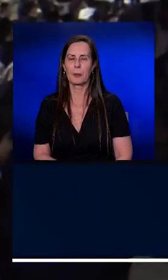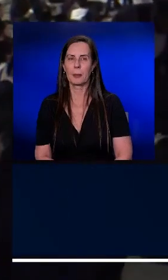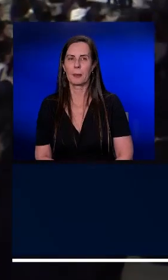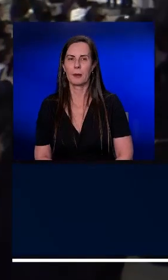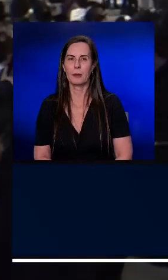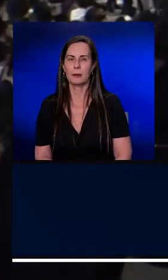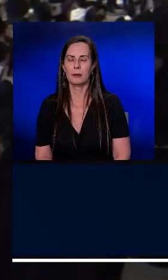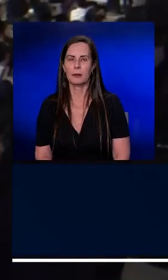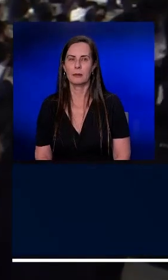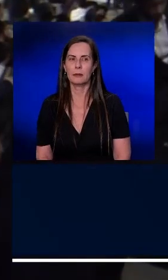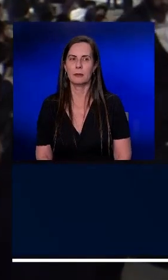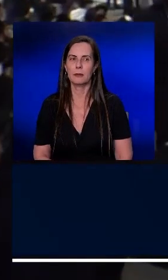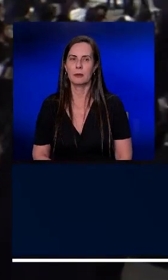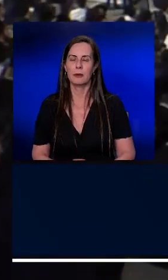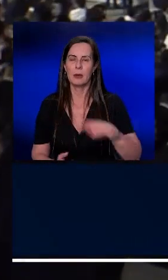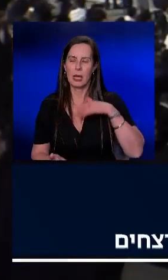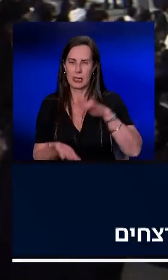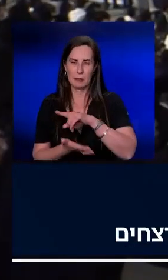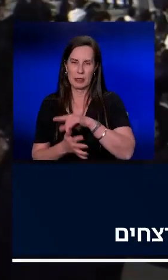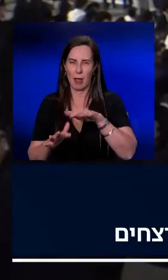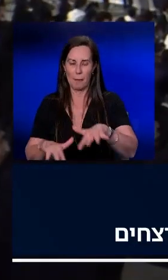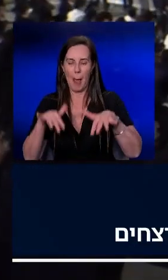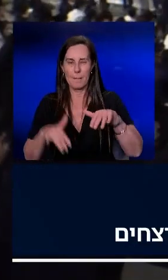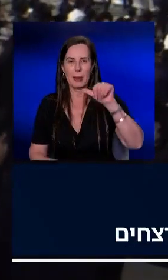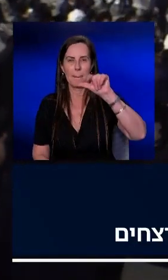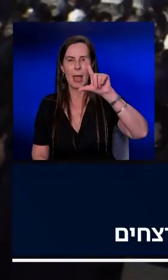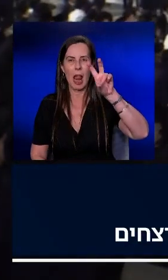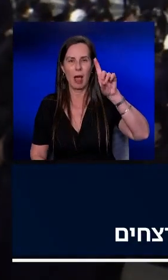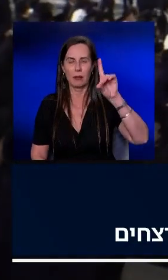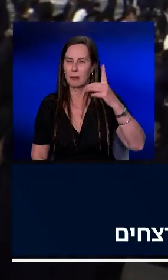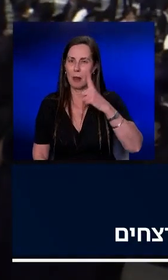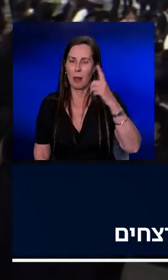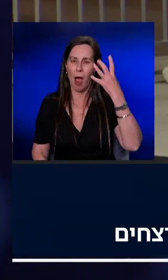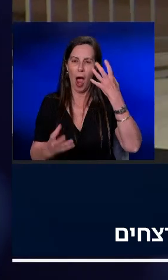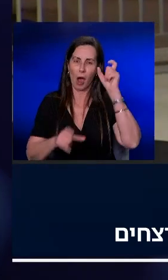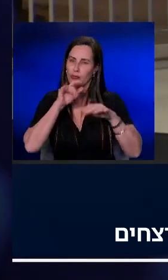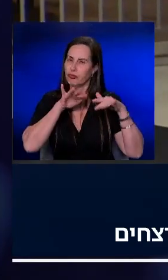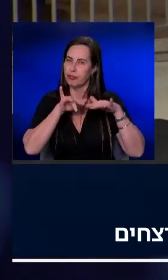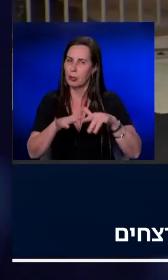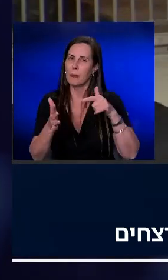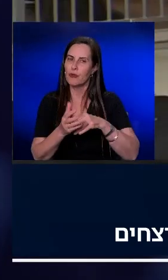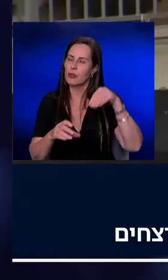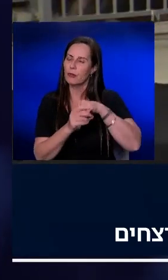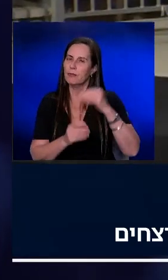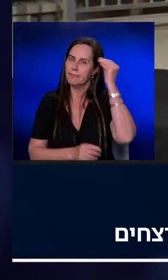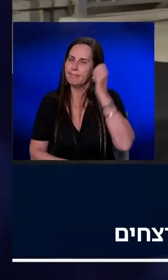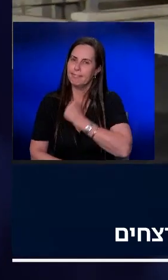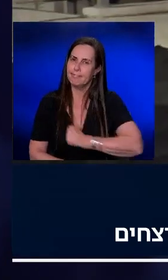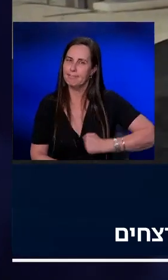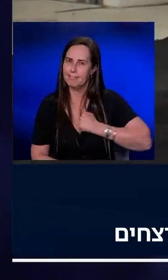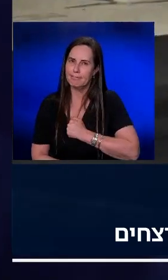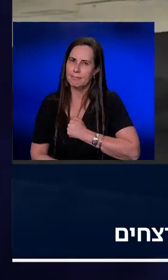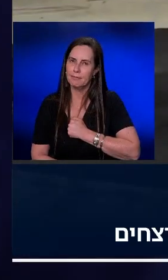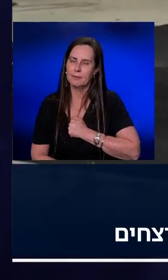כן, שלום מיכל, כאן מאמפי פארק בעיר אלעד. מאות מתושבי אלעד מגיעים לכאן כדי להשתתף בעצרת